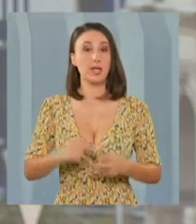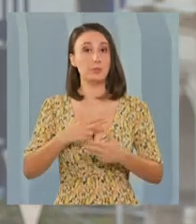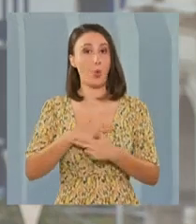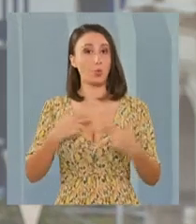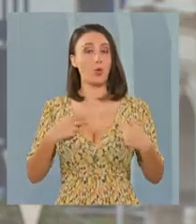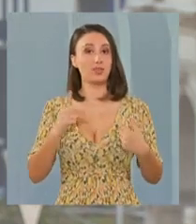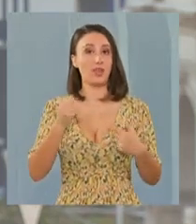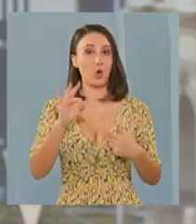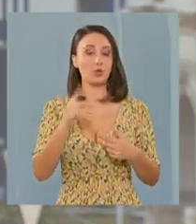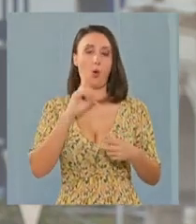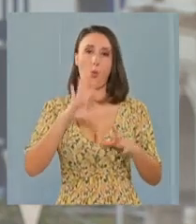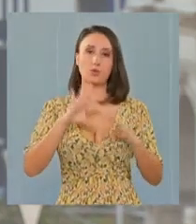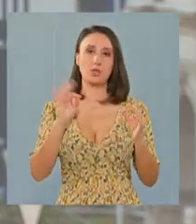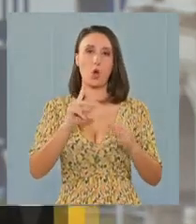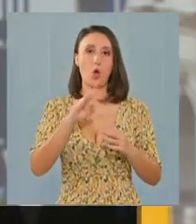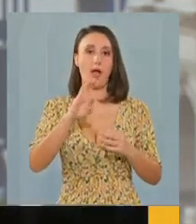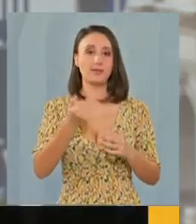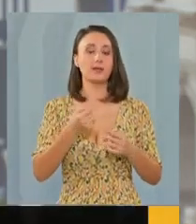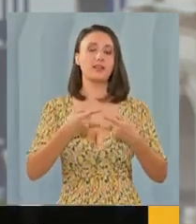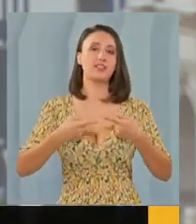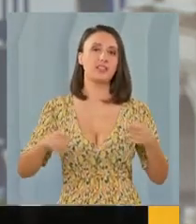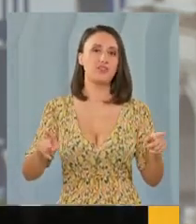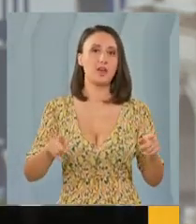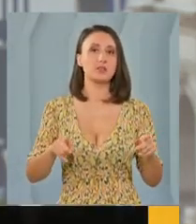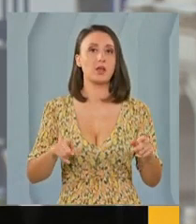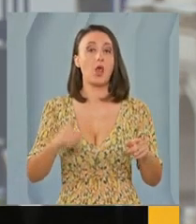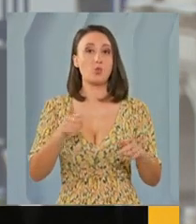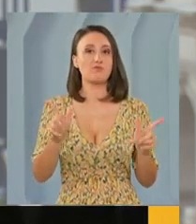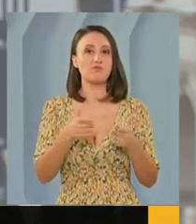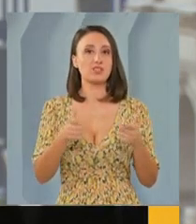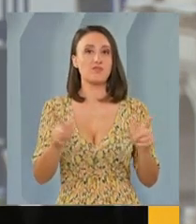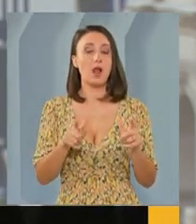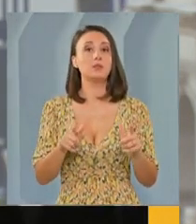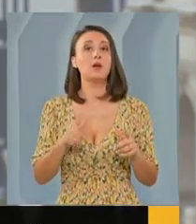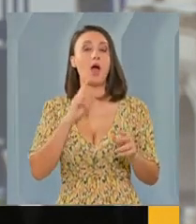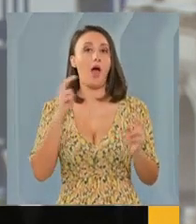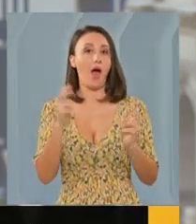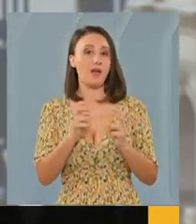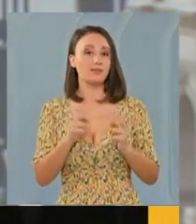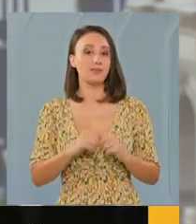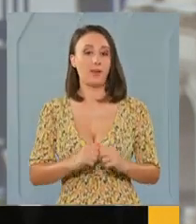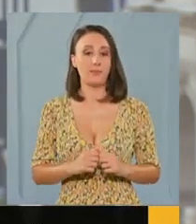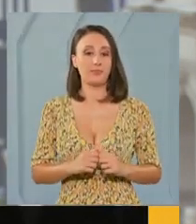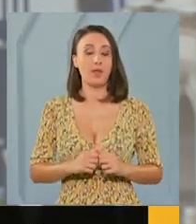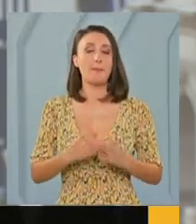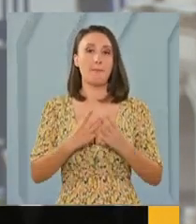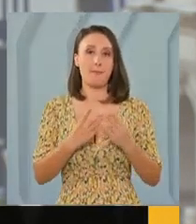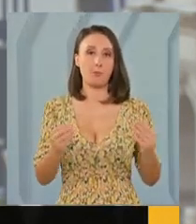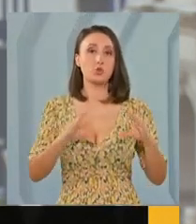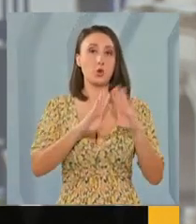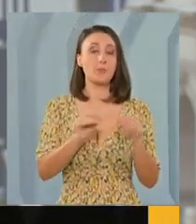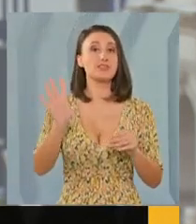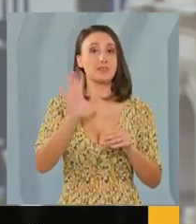Procurorii din Icod au găsit cocaină, cannabis și ciuperci alucinogene la un festival de muzică electronică din Harghita. Astfel, mai mulți români și străini